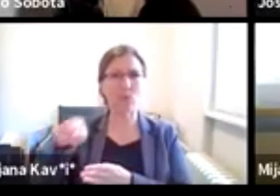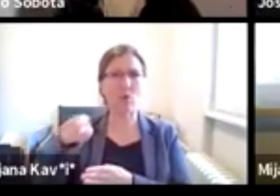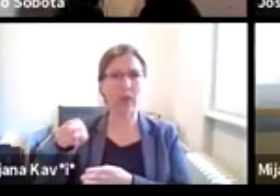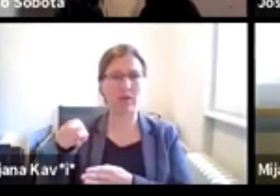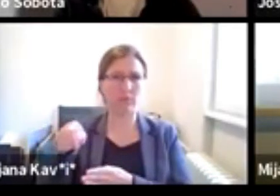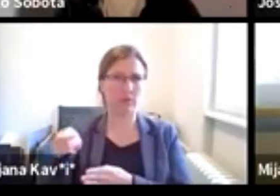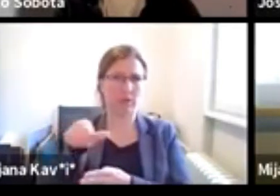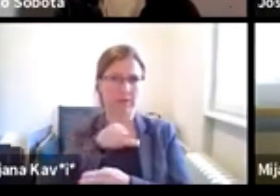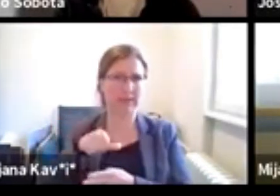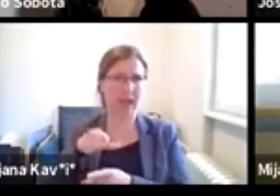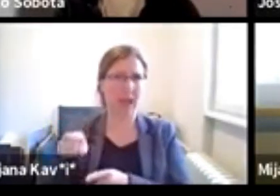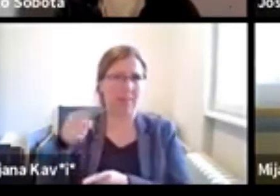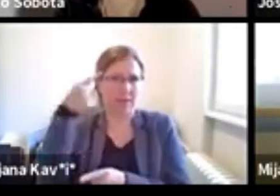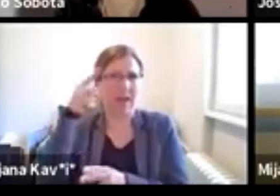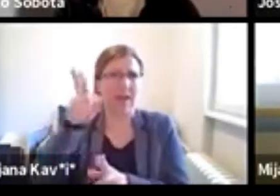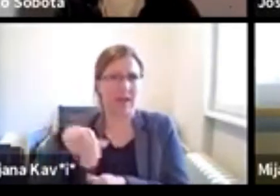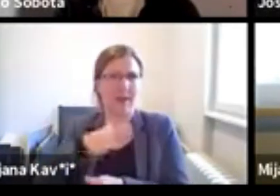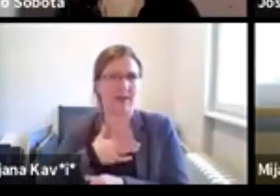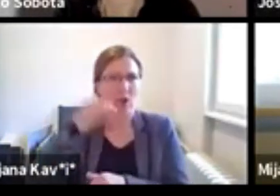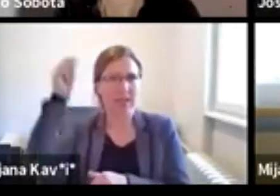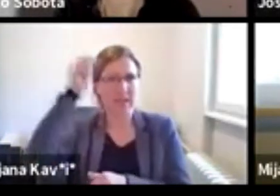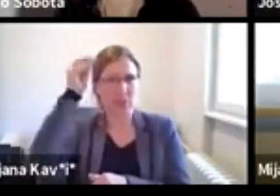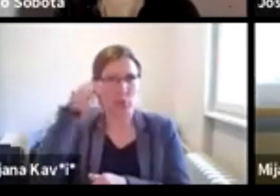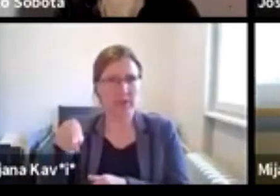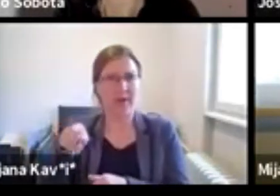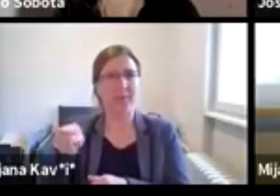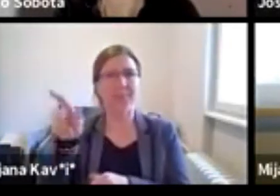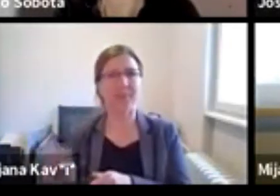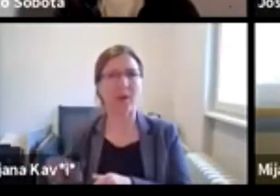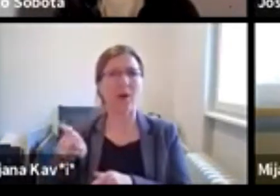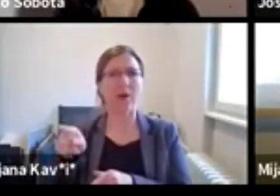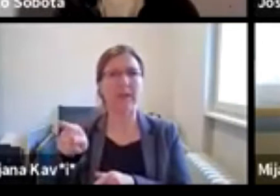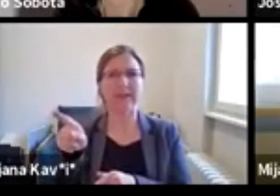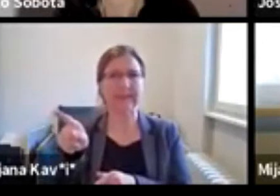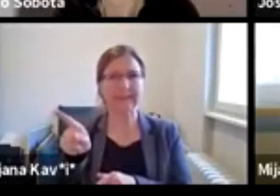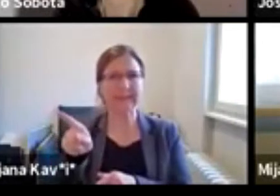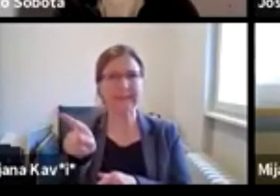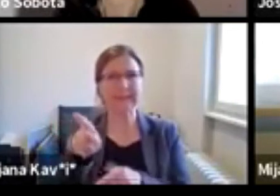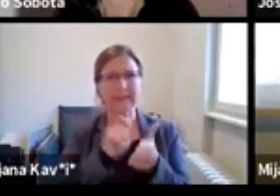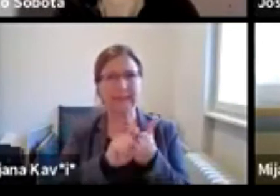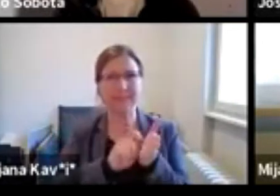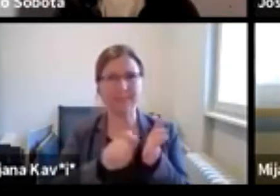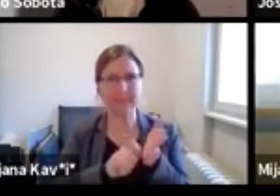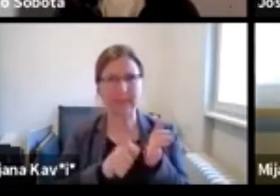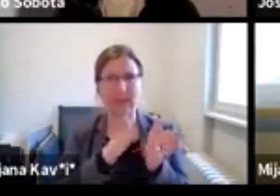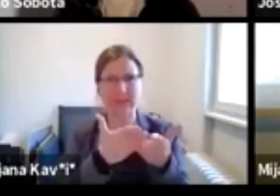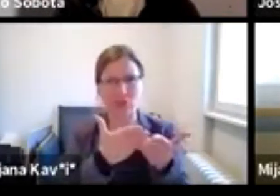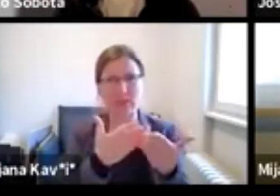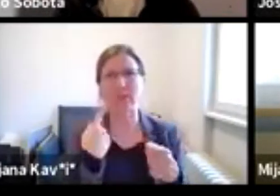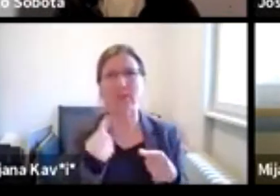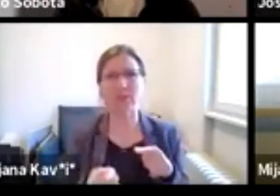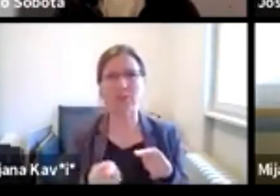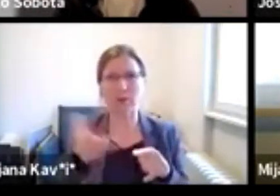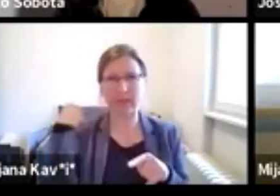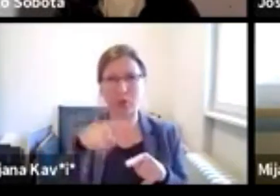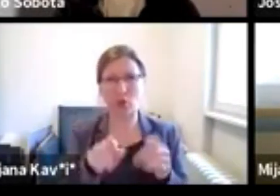sama može iskusiti svakodnevno na svojoj koži. Ona nije jedna od suautorica u ovoj knjižici iz vrlo jednostavnog razloga što je tada